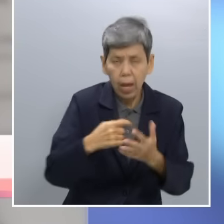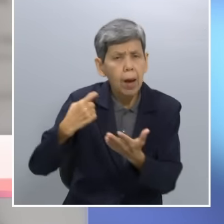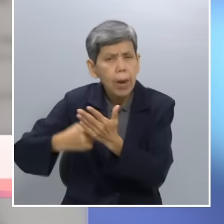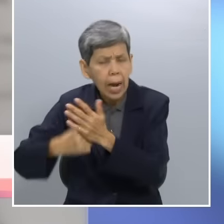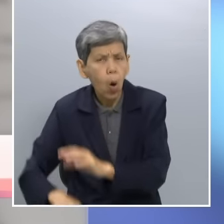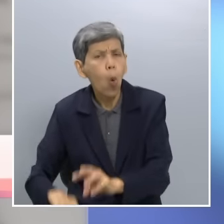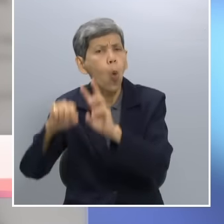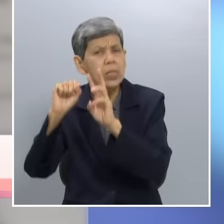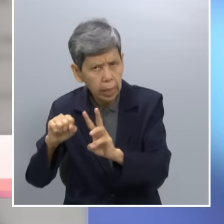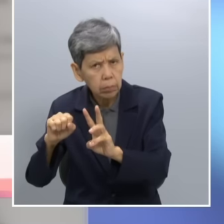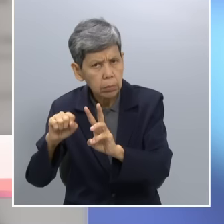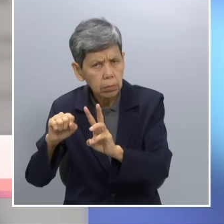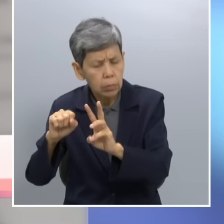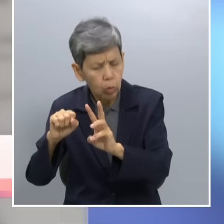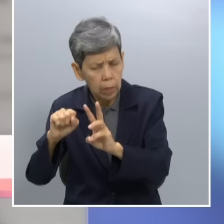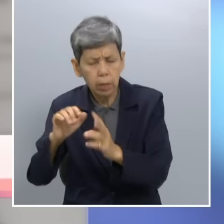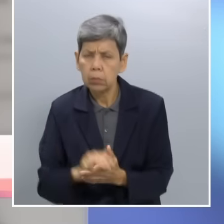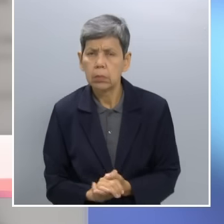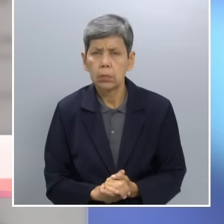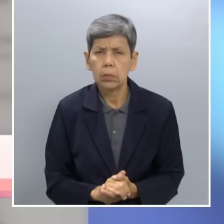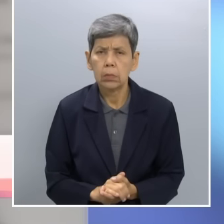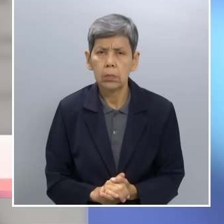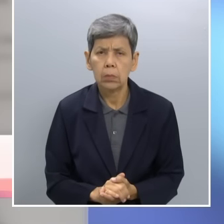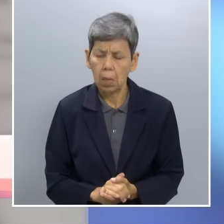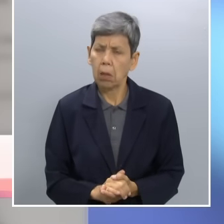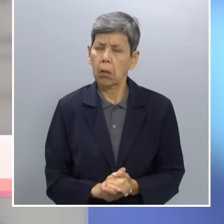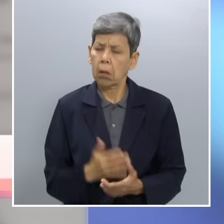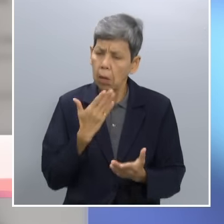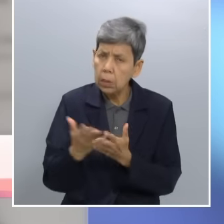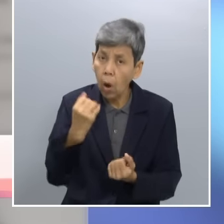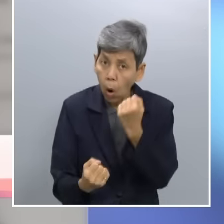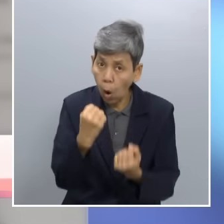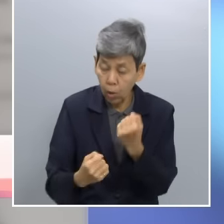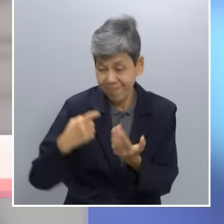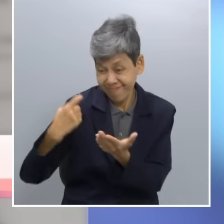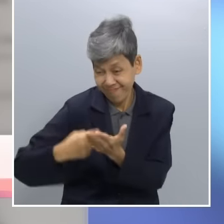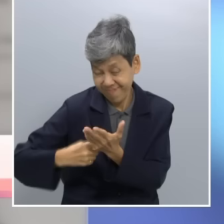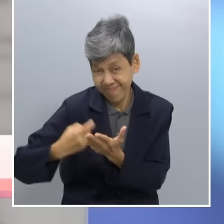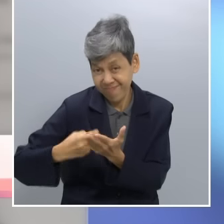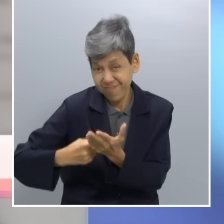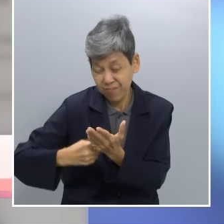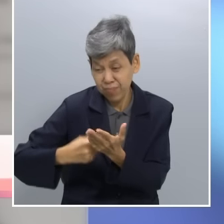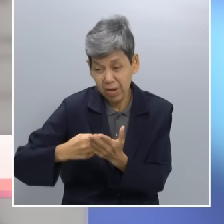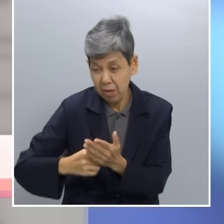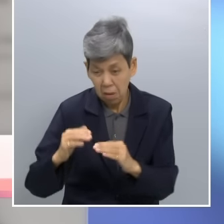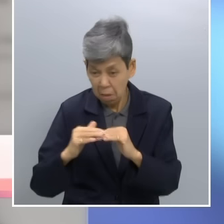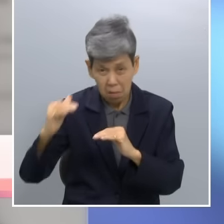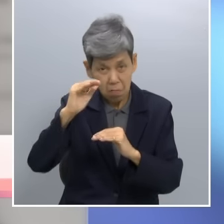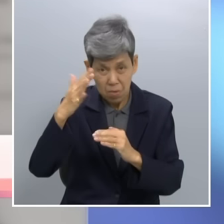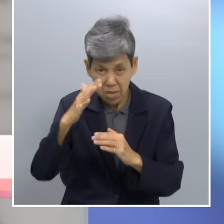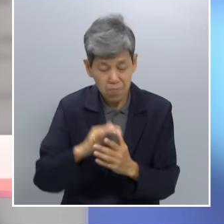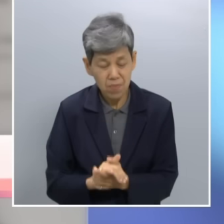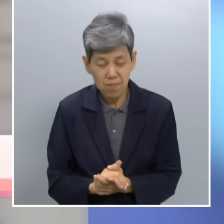ๆทุนประกัน600,000กว่าอืพี่ซื้อรถนะไปขอทุนประกันเกินวงเงินของรถได้มั้เคไม่ให้ไม่